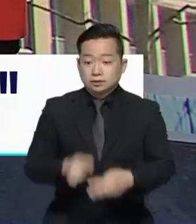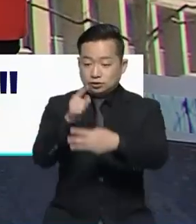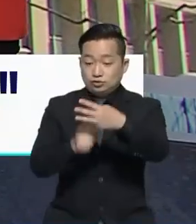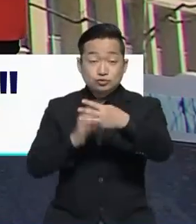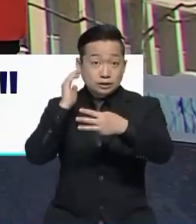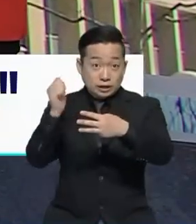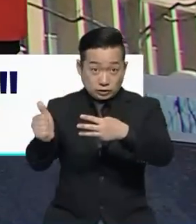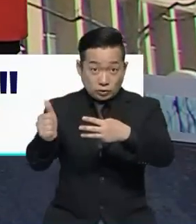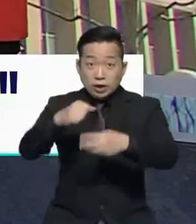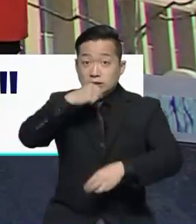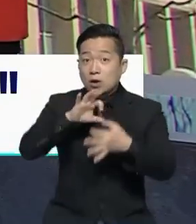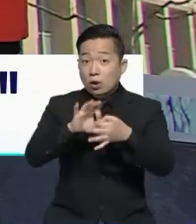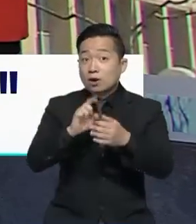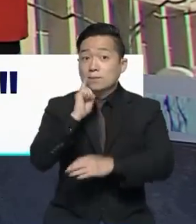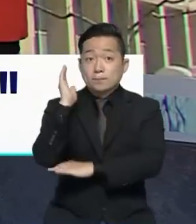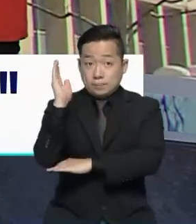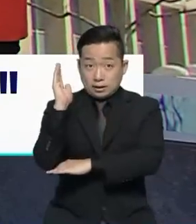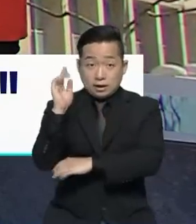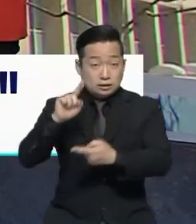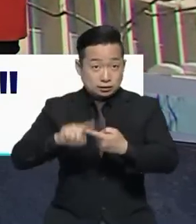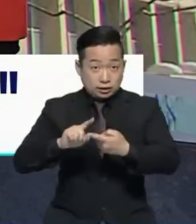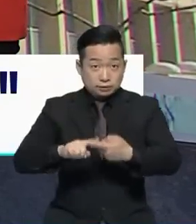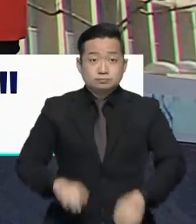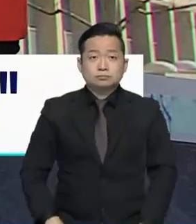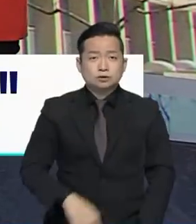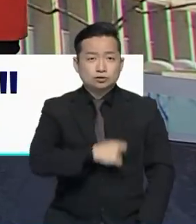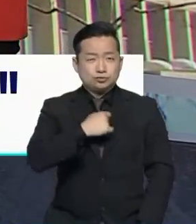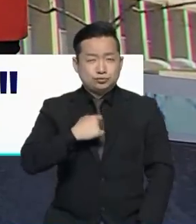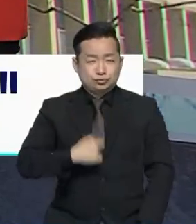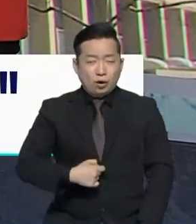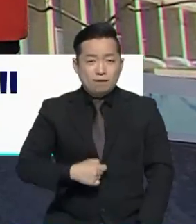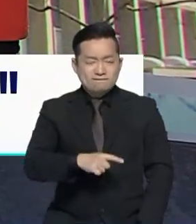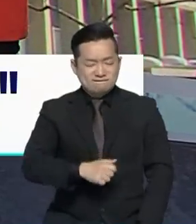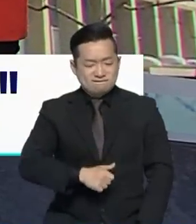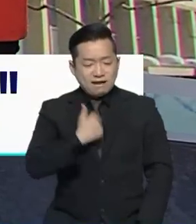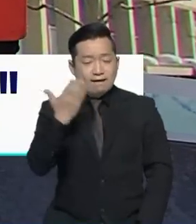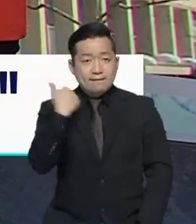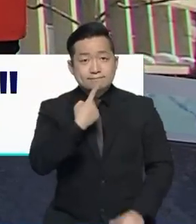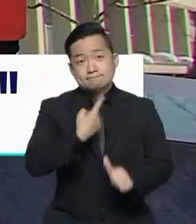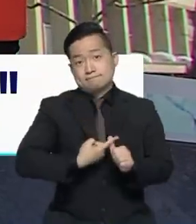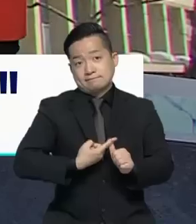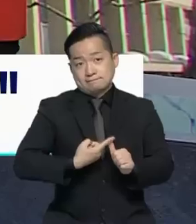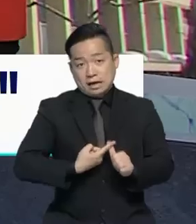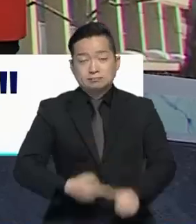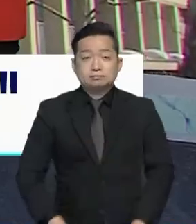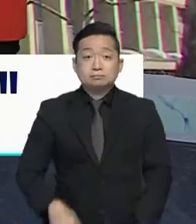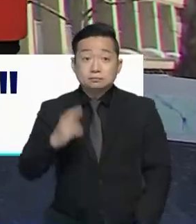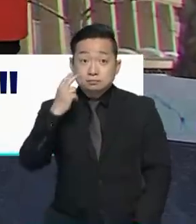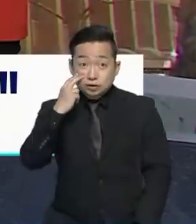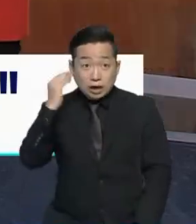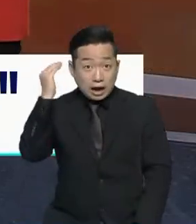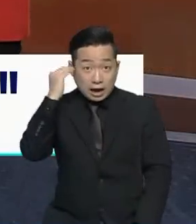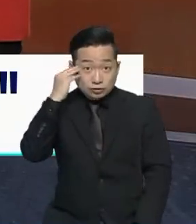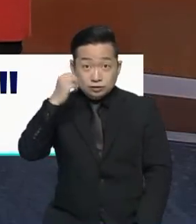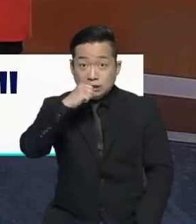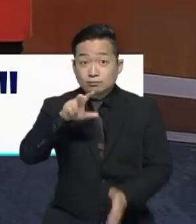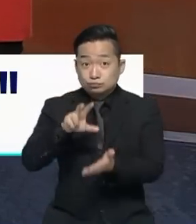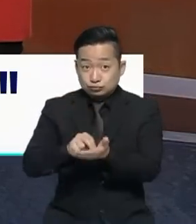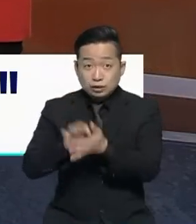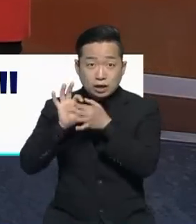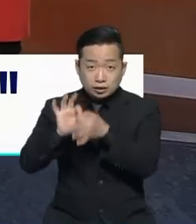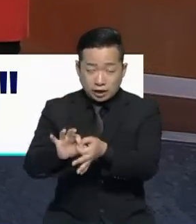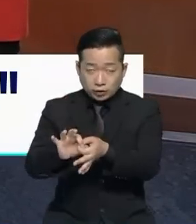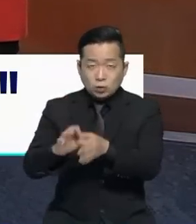윤석열 대통령이 타이완 관련 발언을 한 건 두고 중국이 격하게 비난을 했었죠. 그러자 미국이 한국과 타이완 문제를